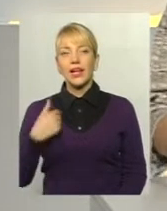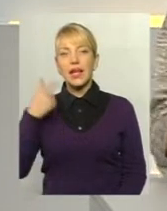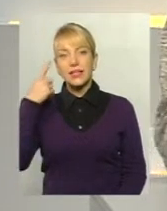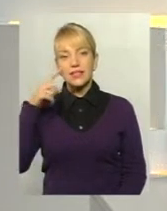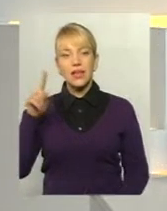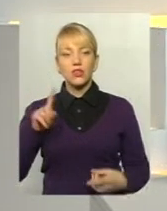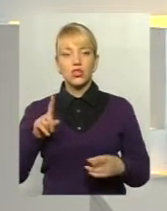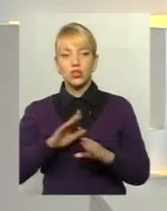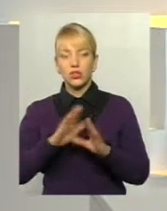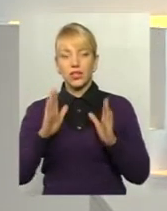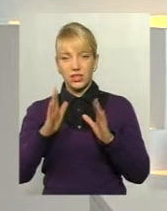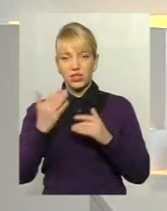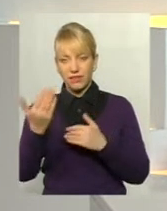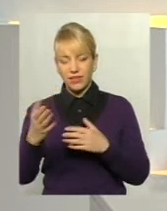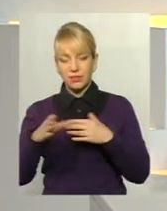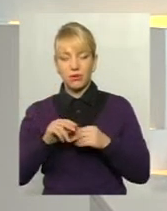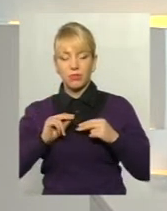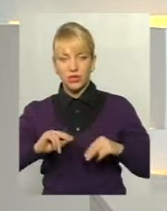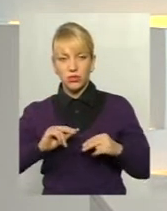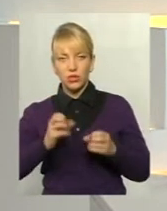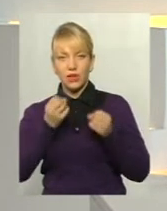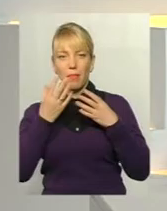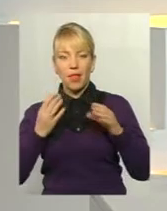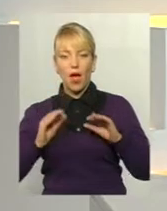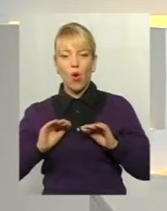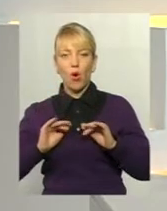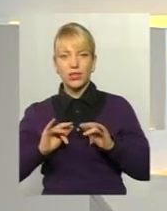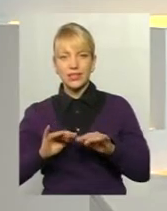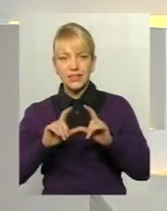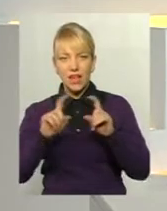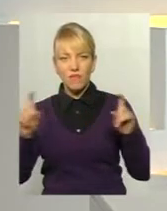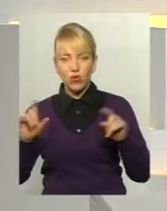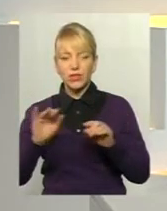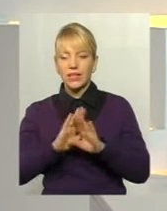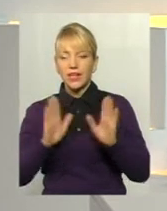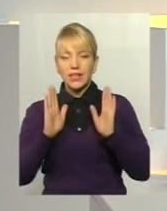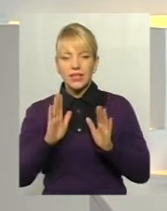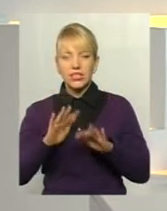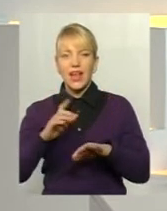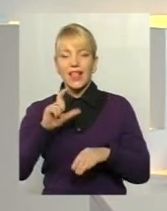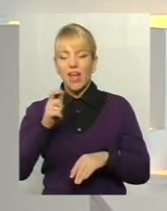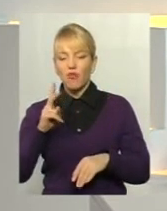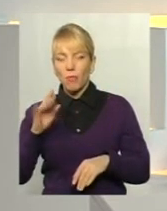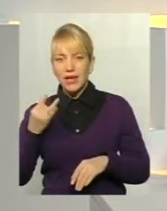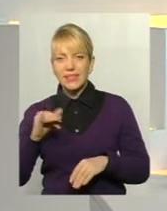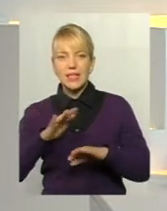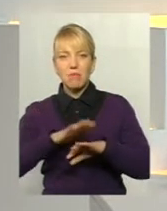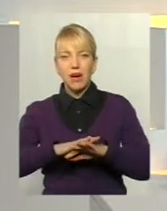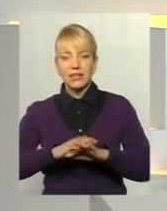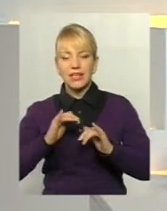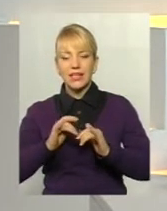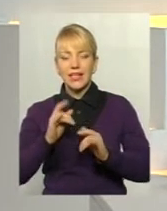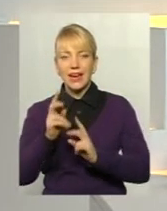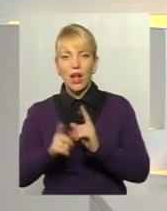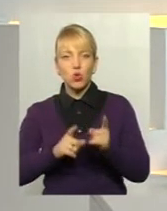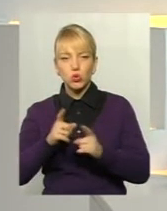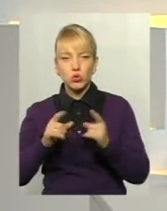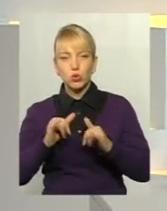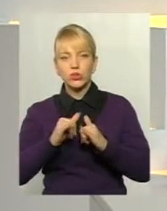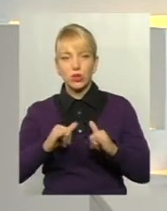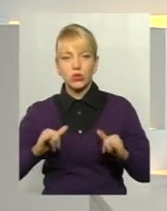ви співпрацюєте як благодійний фонд, не лише з Європейським банком реконструкції і розвитку, а збираєте всі